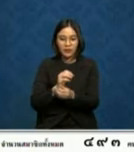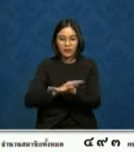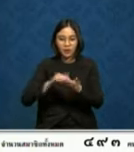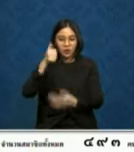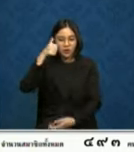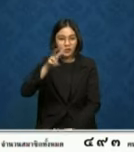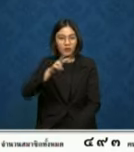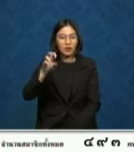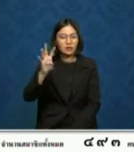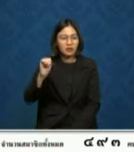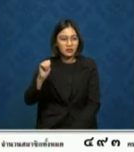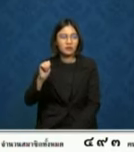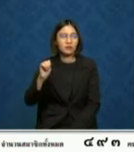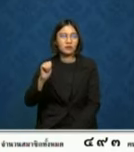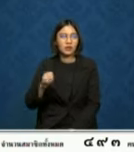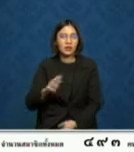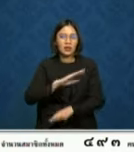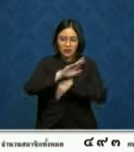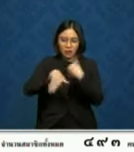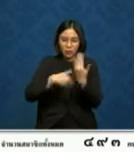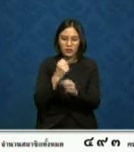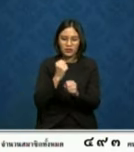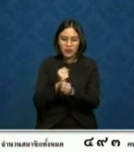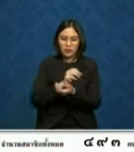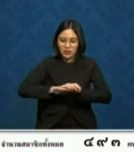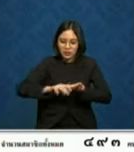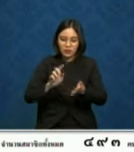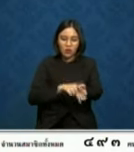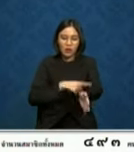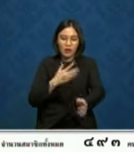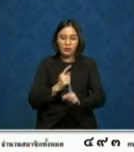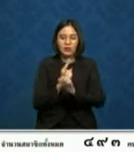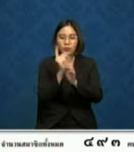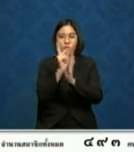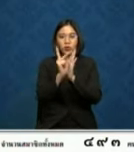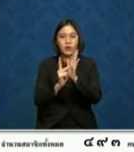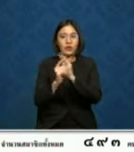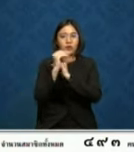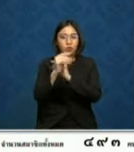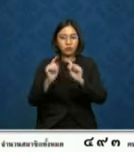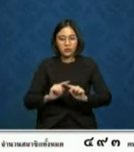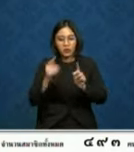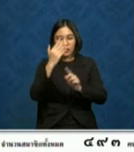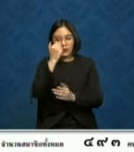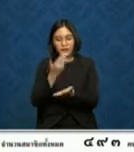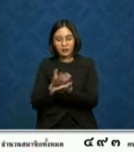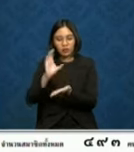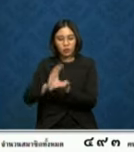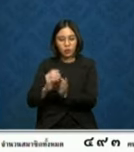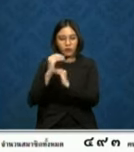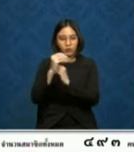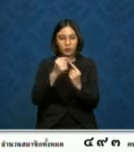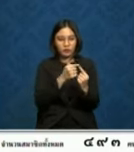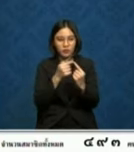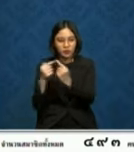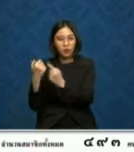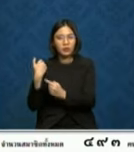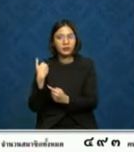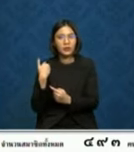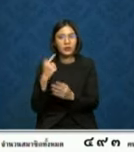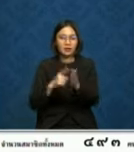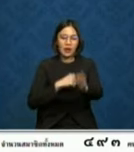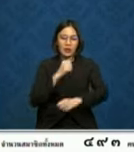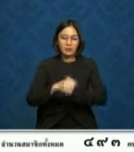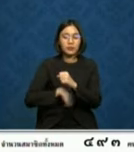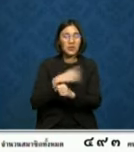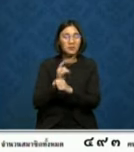วันซึ่งเรื่องเหล่านี้เนี่ยมันควรจะทำเสร็จไปตั้งนานแล้วตามที่กฎหมายกำหนดแต่ก็ยังมีการตั้งงบประมาณต่อเนื่องมาอีกกว่า 8